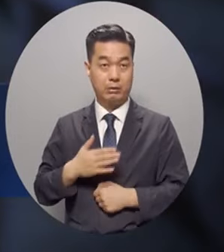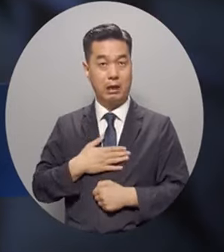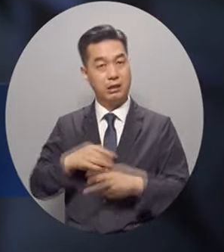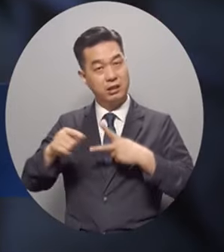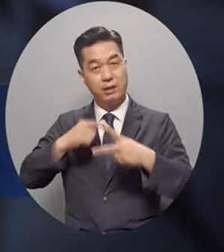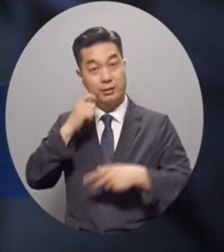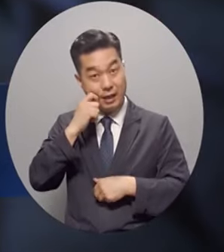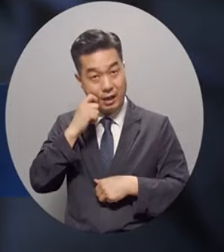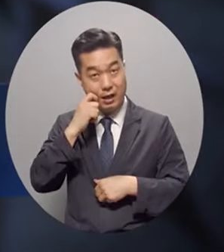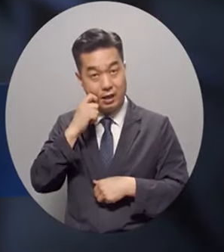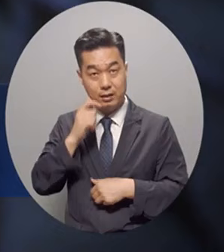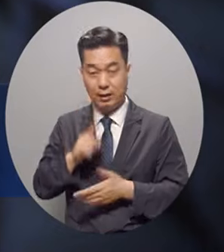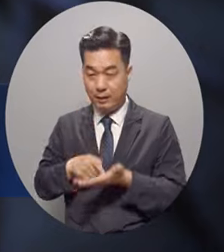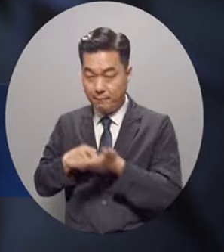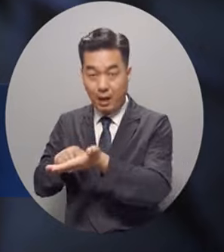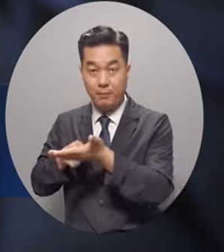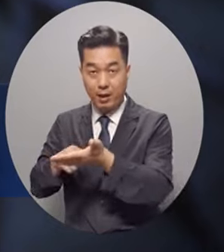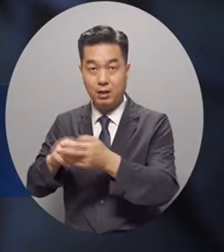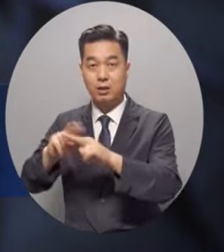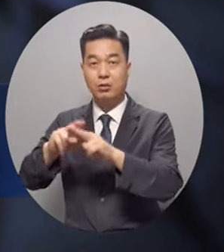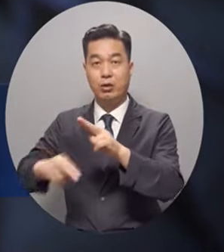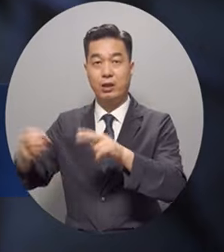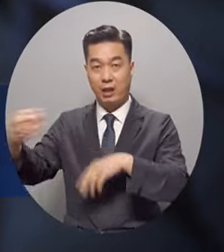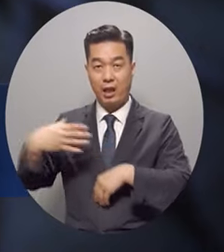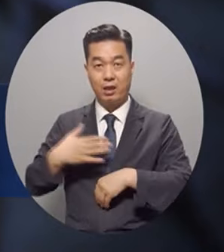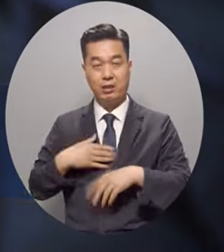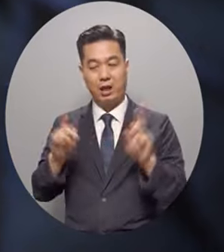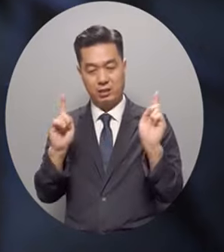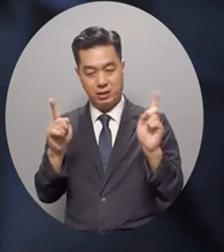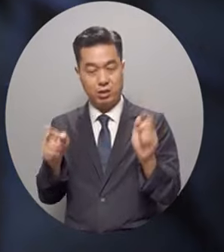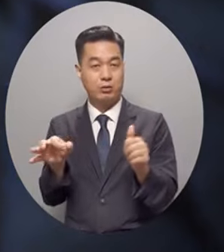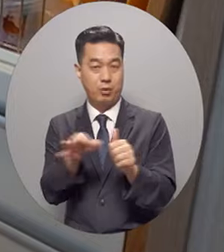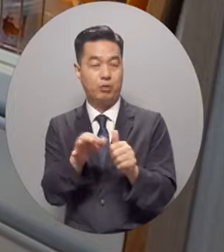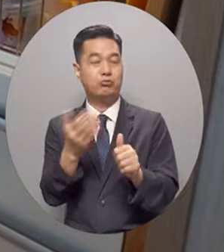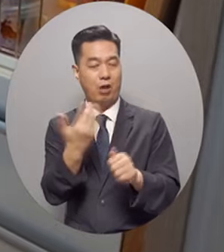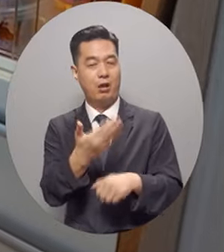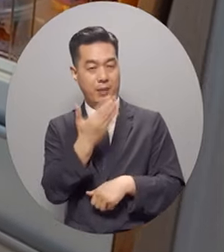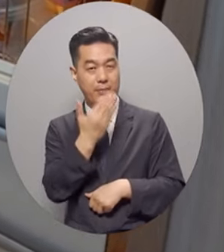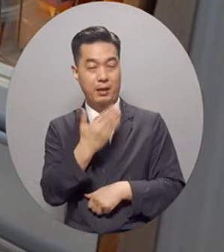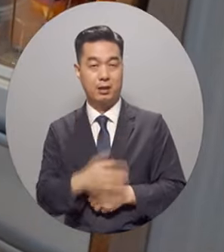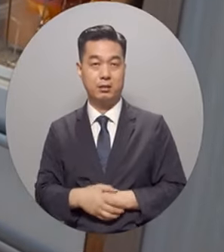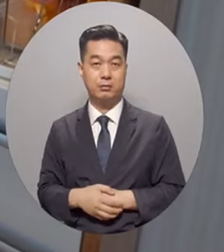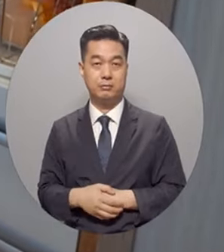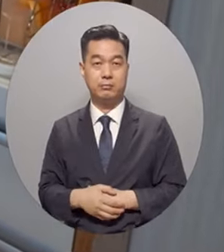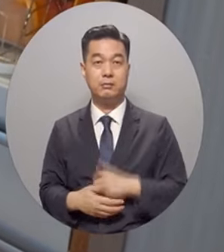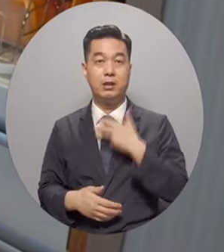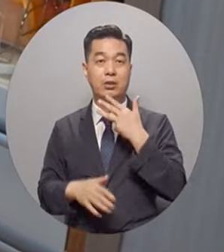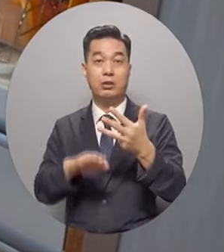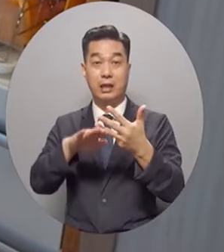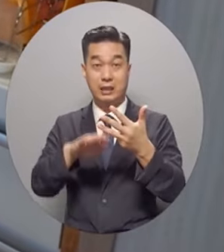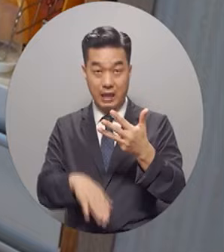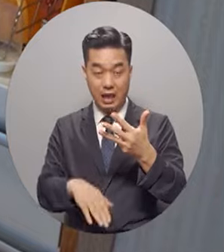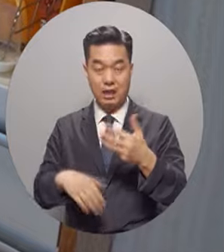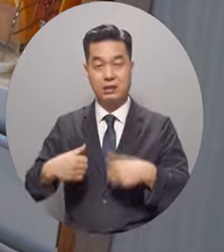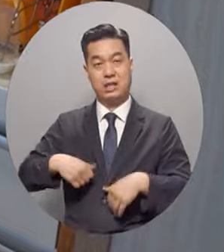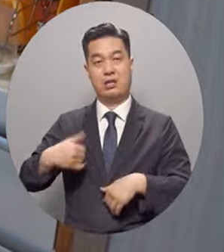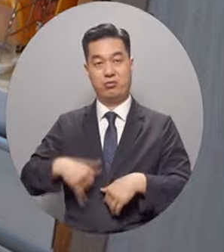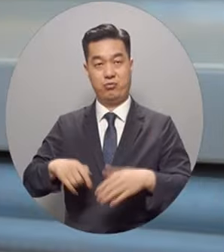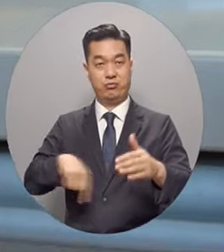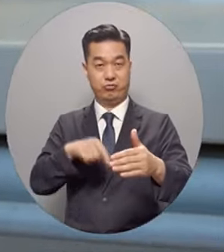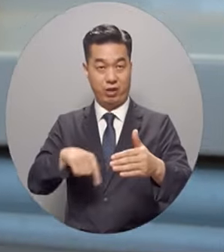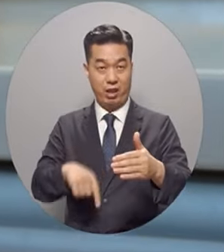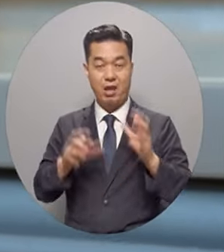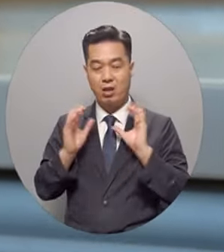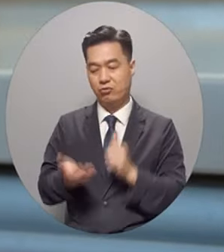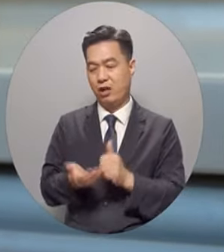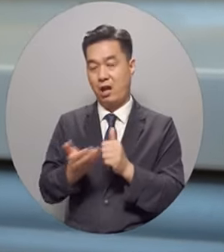된다 이렇게 얘기를 했더니 퇴사해 내가 실업급여 해줄게. 8살 이하 자녀를 둔 직장인 부모 가운데 육아기